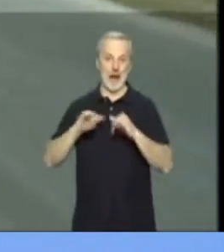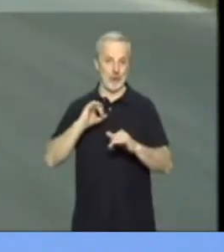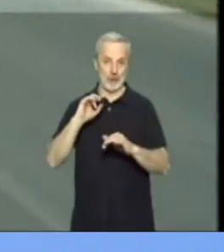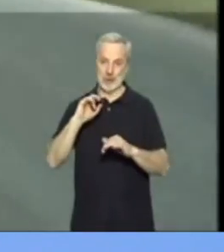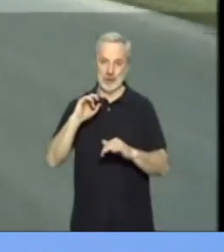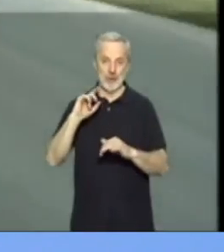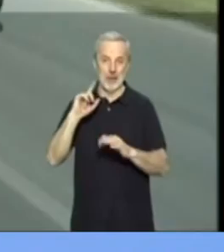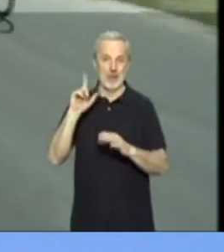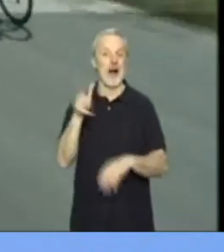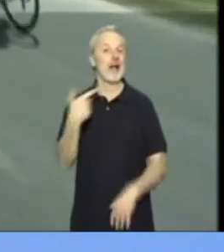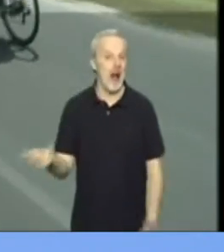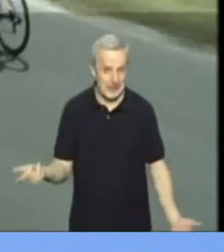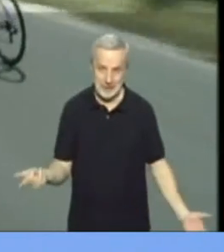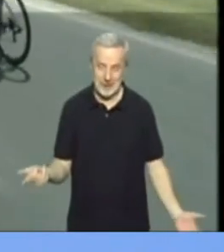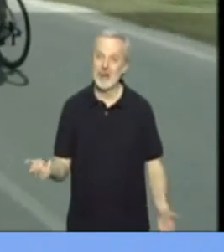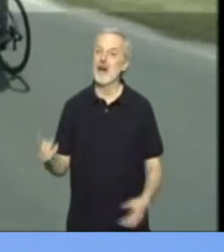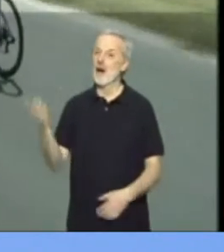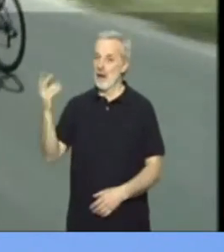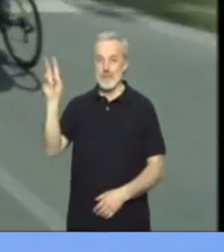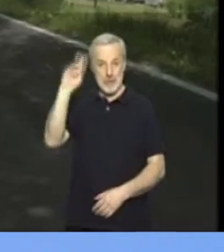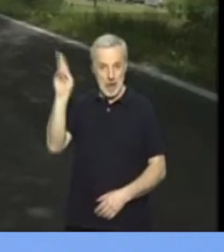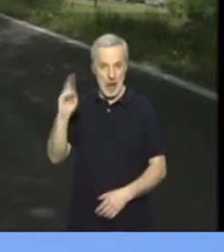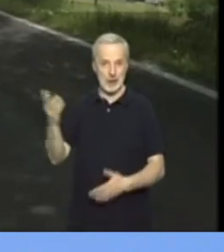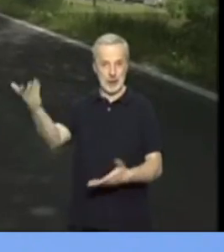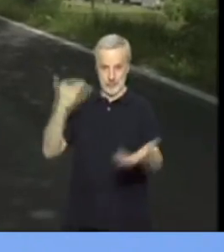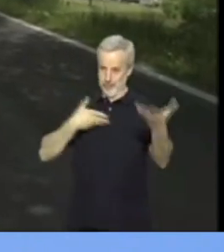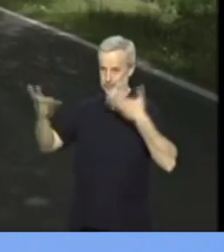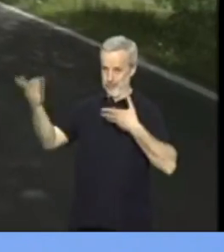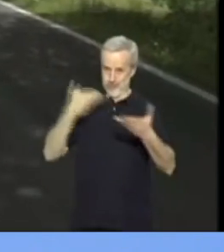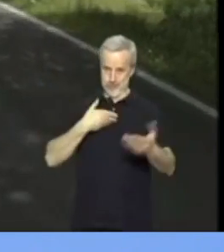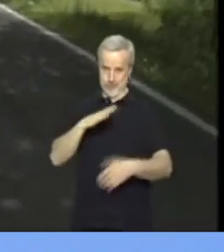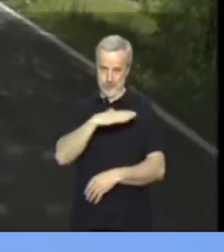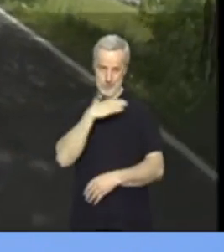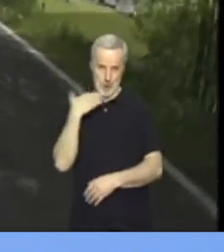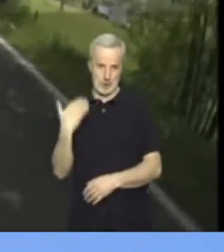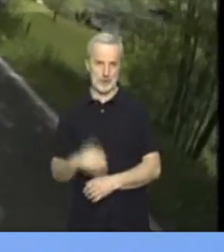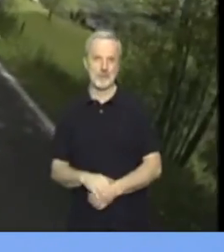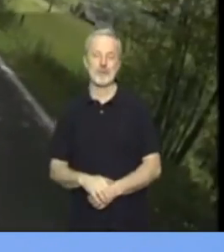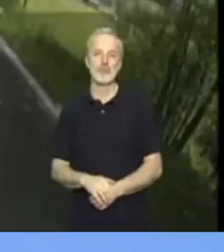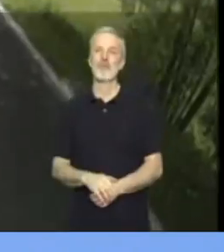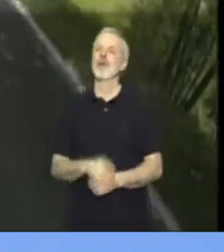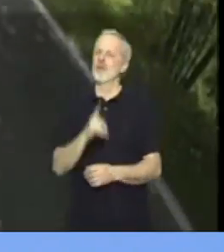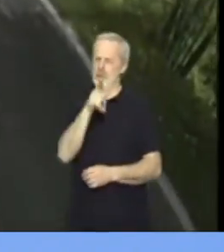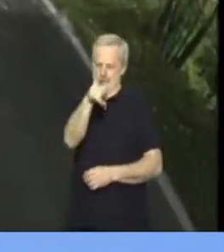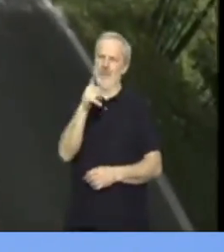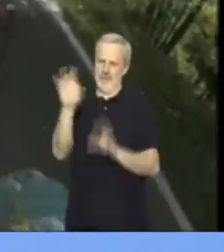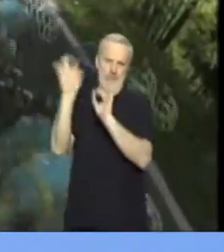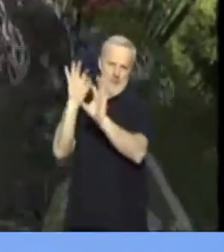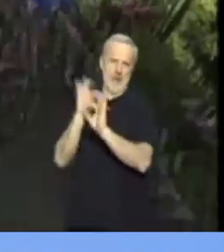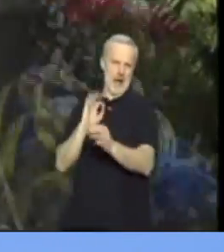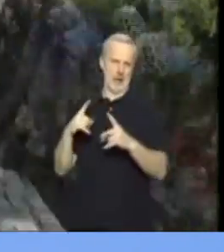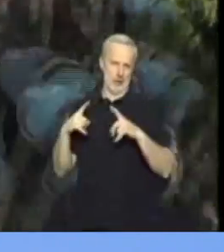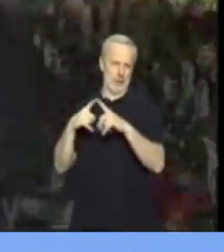závody ve stejný termín, tolik máme přihlášek ze strany závodníků. A pořád s velmi kvalitní sestavou, protože přesně zase tak. Je třeba